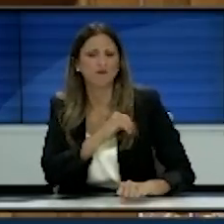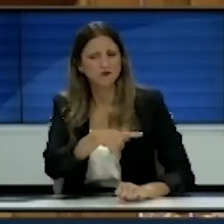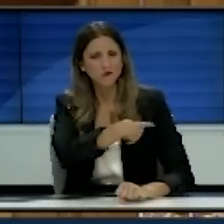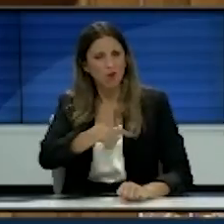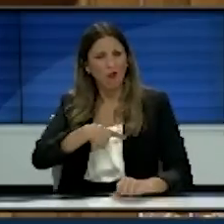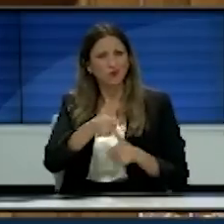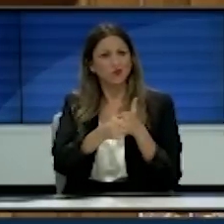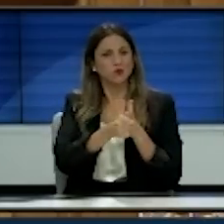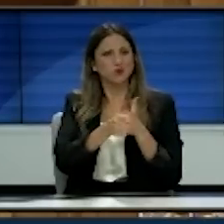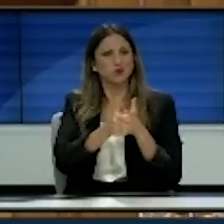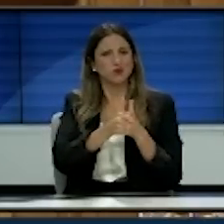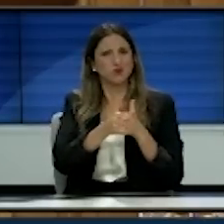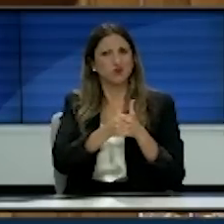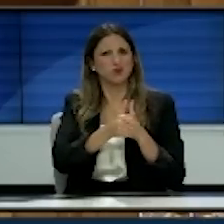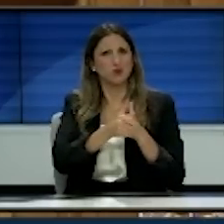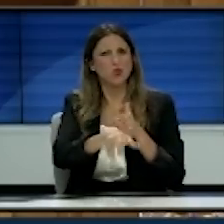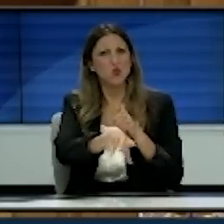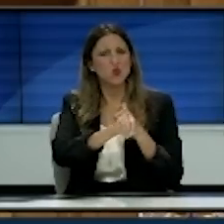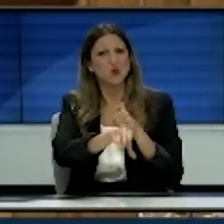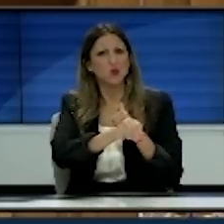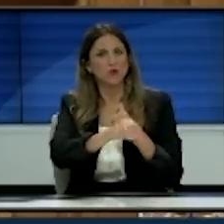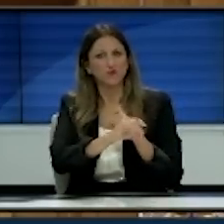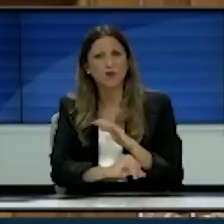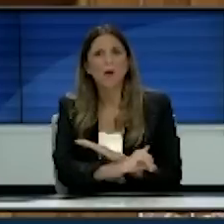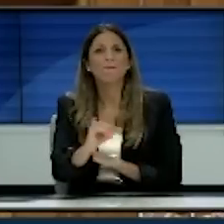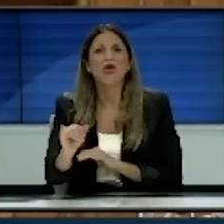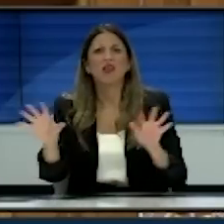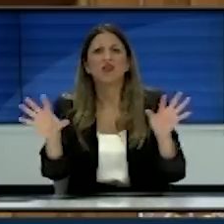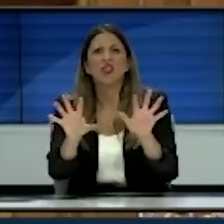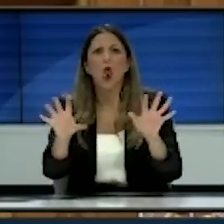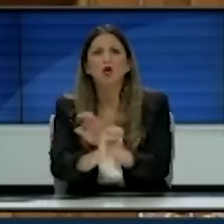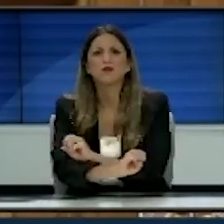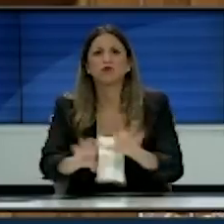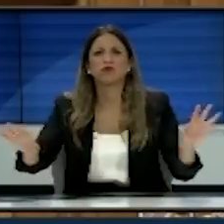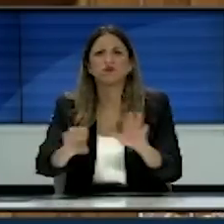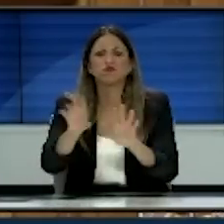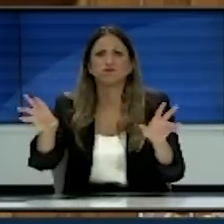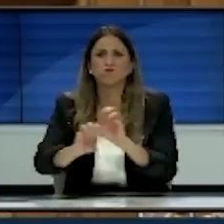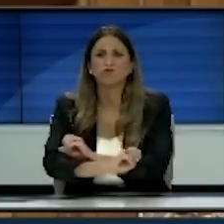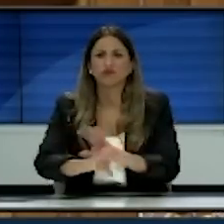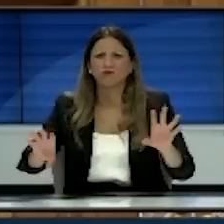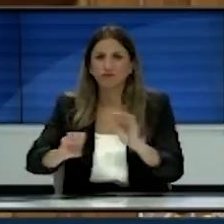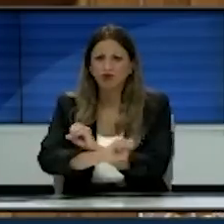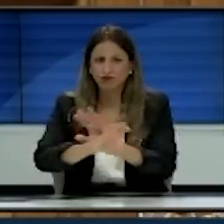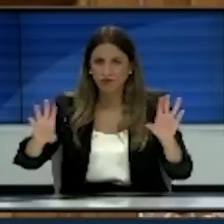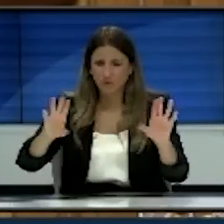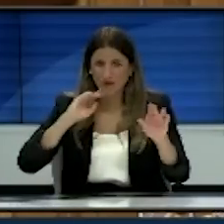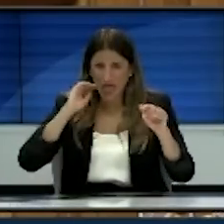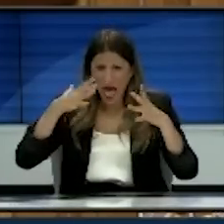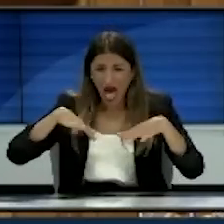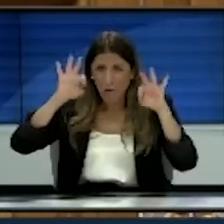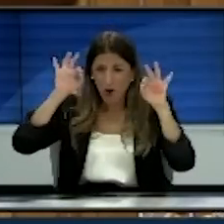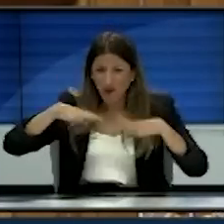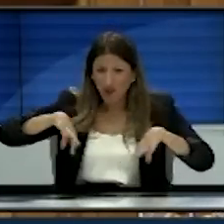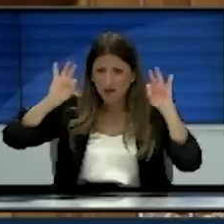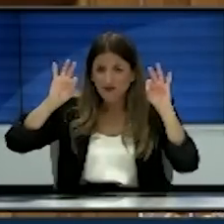Πάγωσαν τα χαμόγελα, ακόμα και στα τηλεοπτικά σποτάκια και εδώ στην Ελλάδα, από την πρώτη μέρα